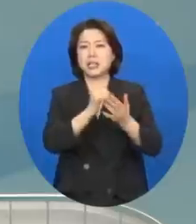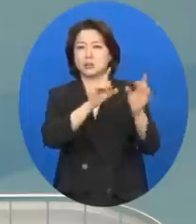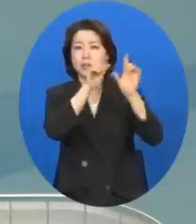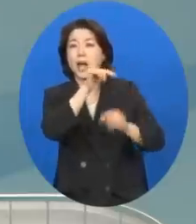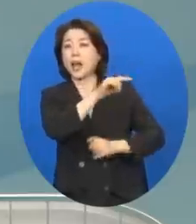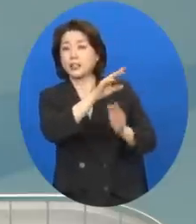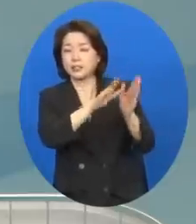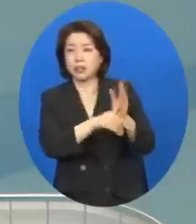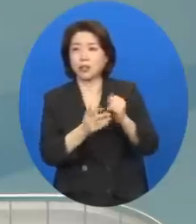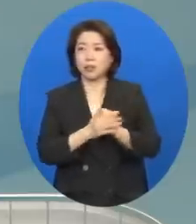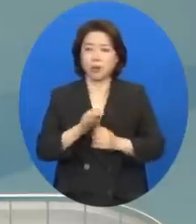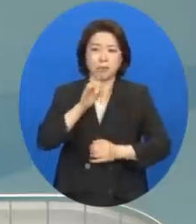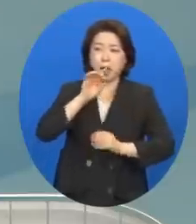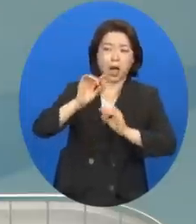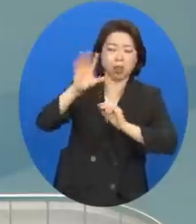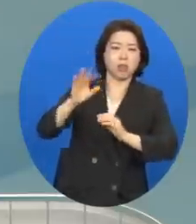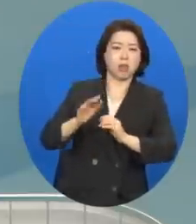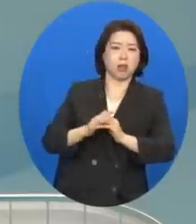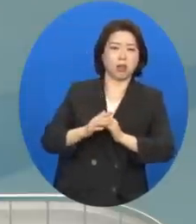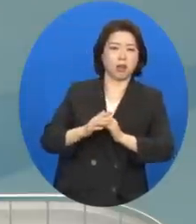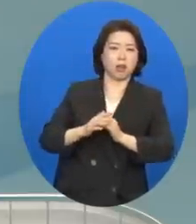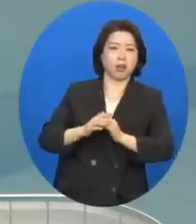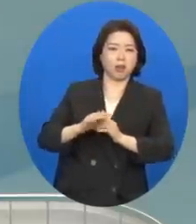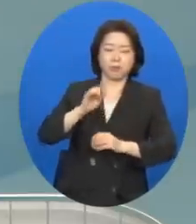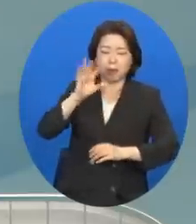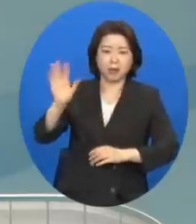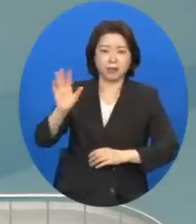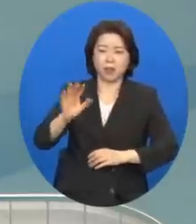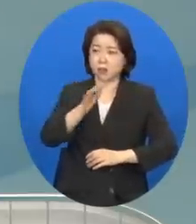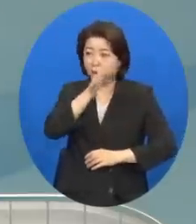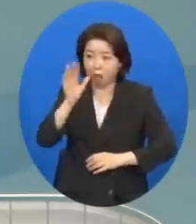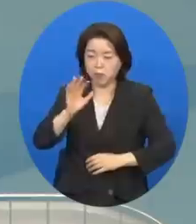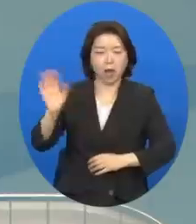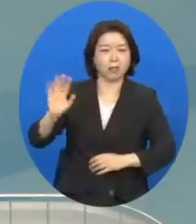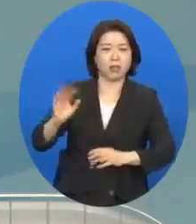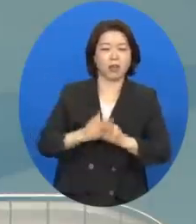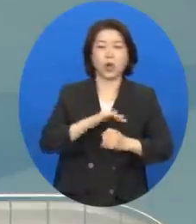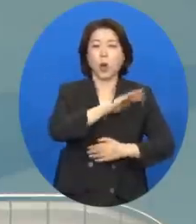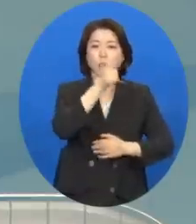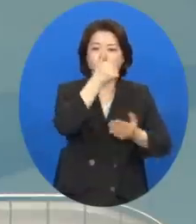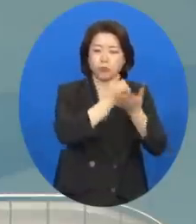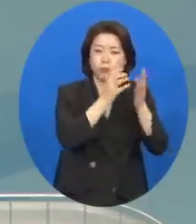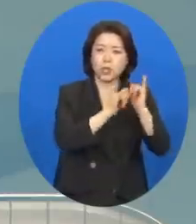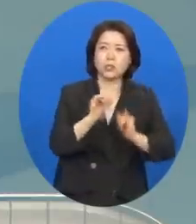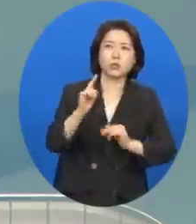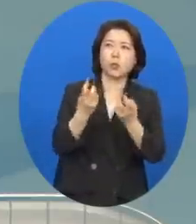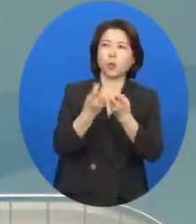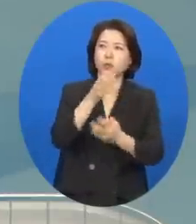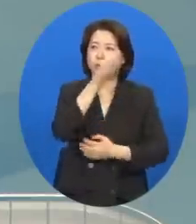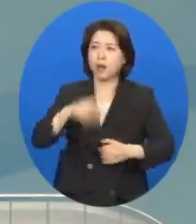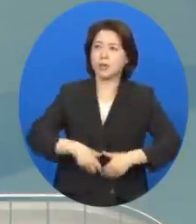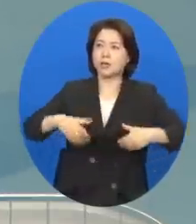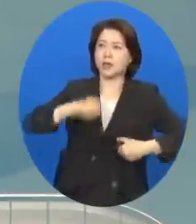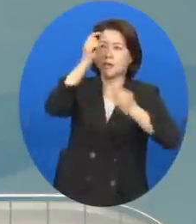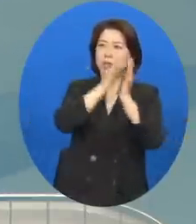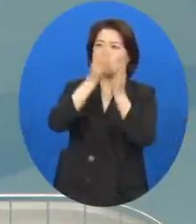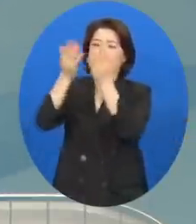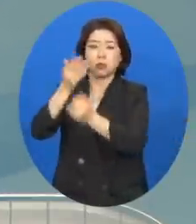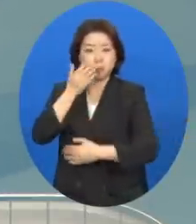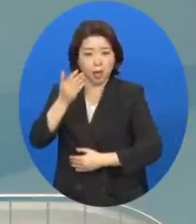이건 말도 안 되는 것이었어요. 우리는 죄인인데 어떻게 하나님께 담대하게 기도할 수